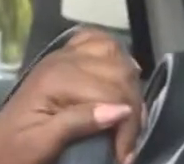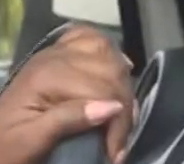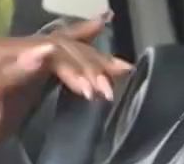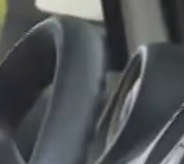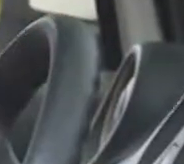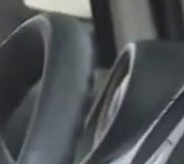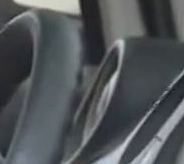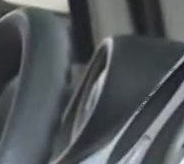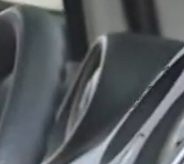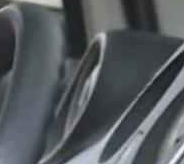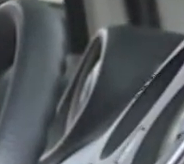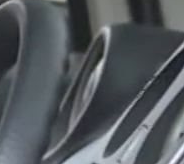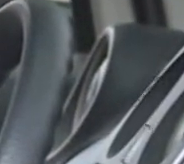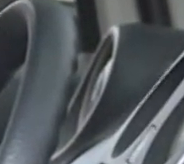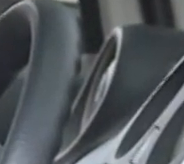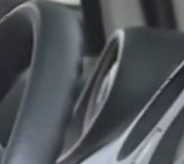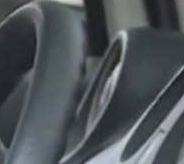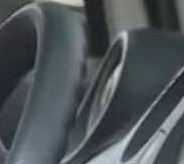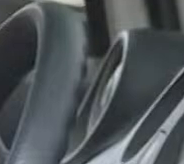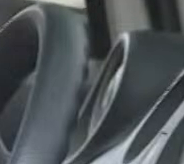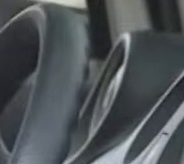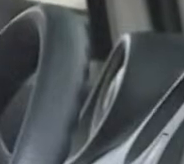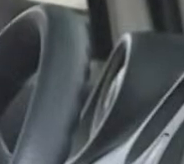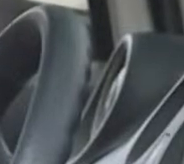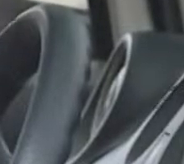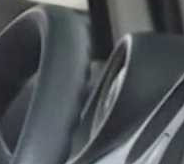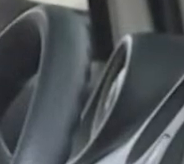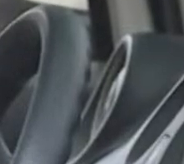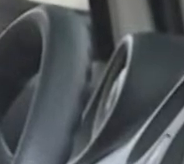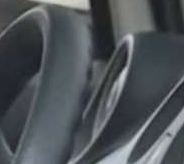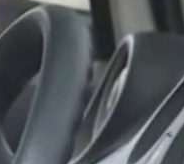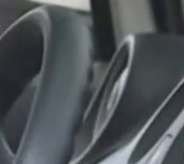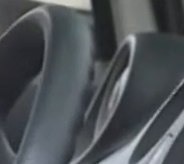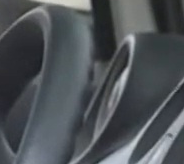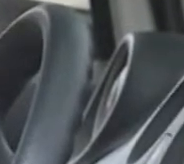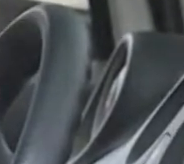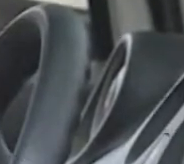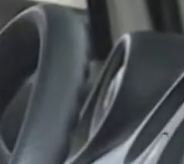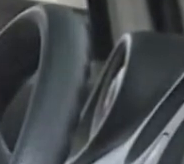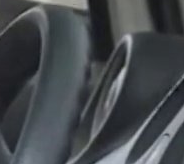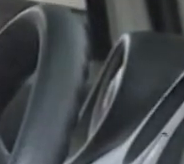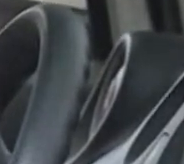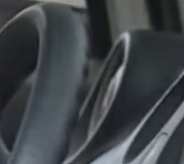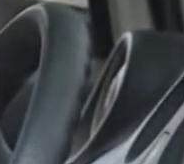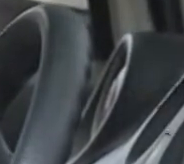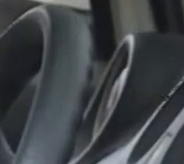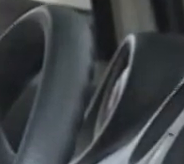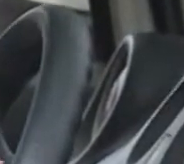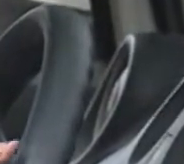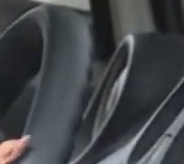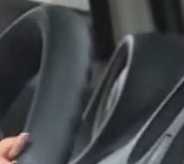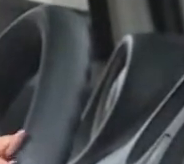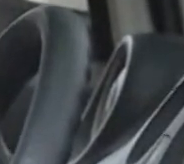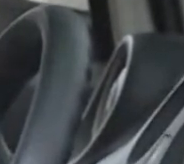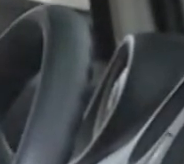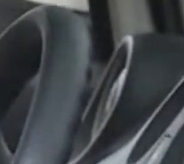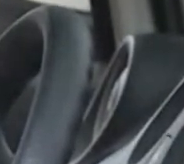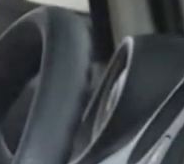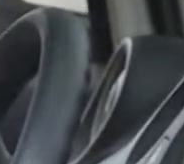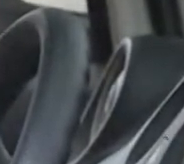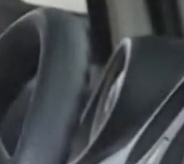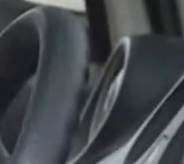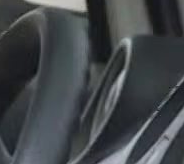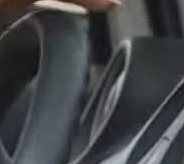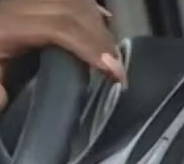403-2353. Kisha unekele account number ya Nissan Note ni Note. N-O-T-E. Number ambayo unapenda, labda unapenda 100, labda